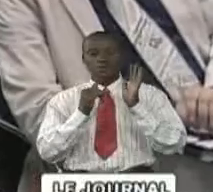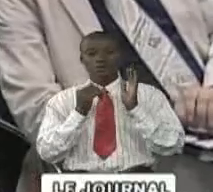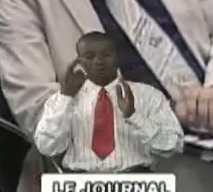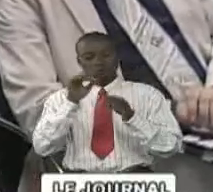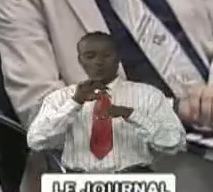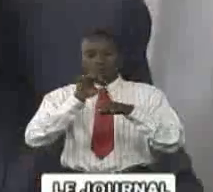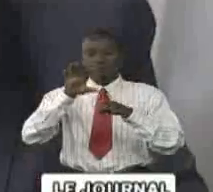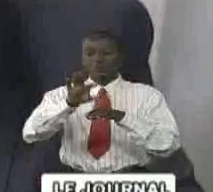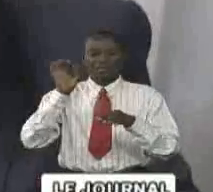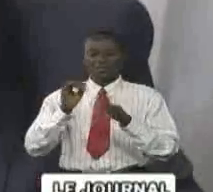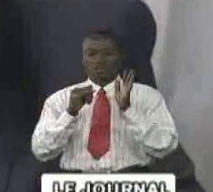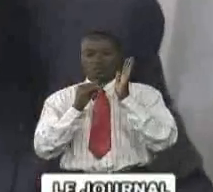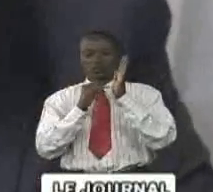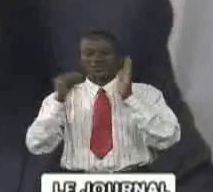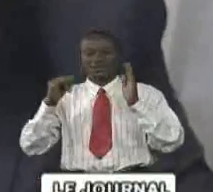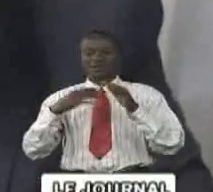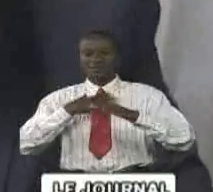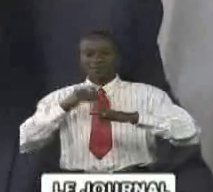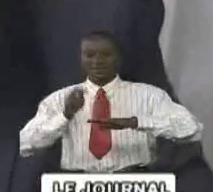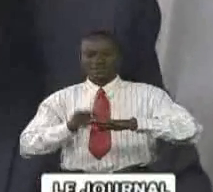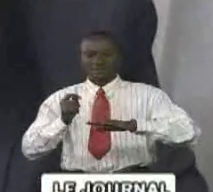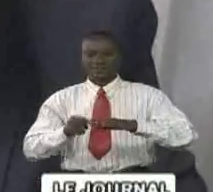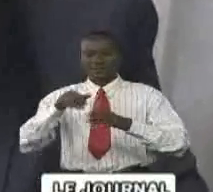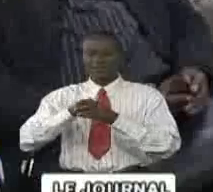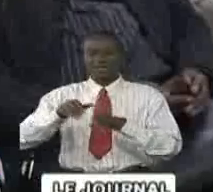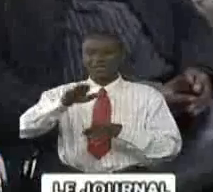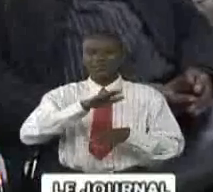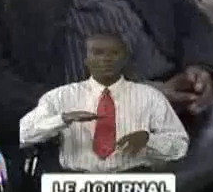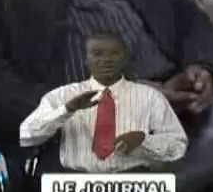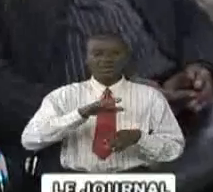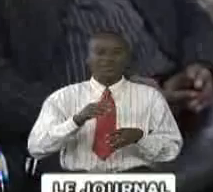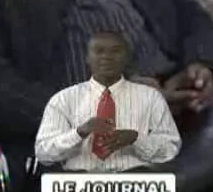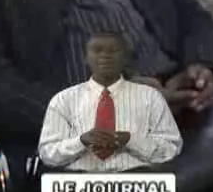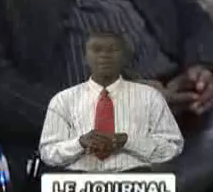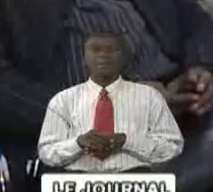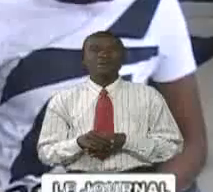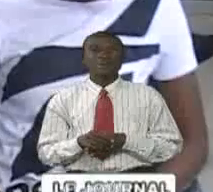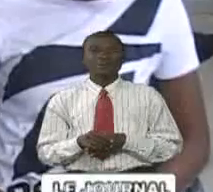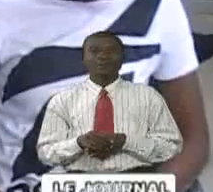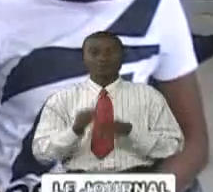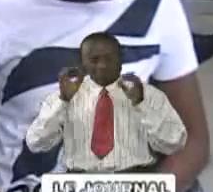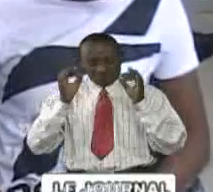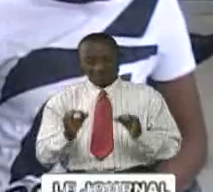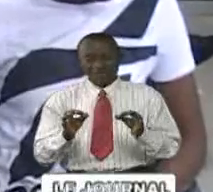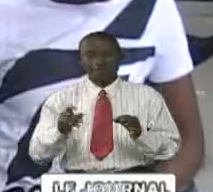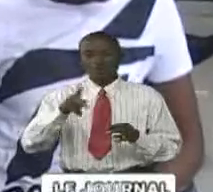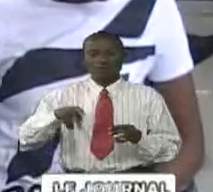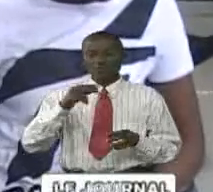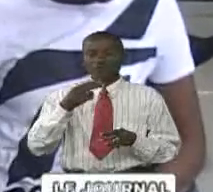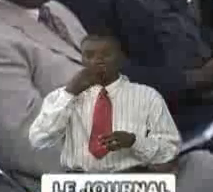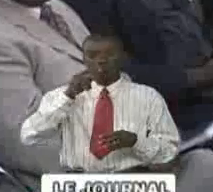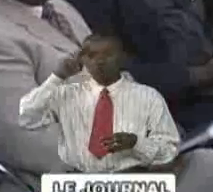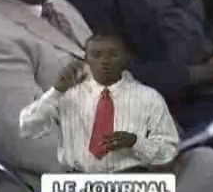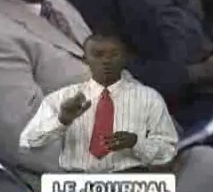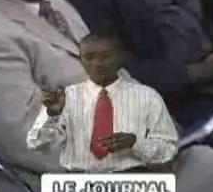magistrats stagiaires à travers tout le pays, hormis les Nord et les Sud Kivu. Concours lancé officiellement le 3